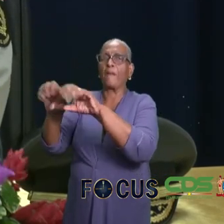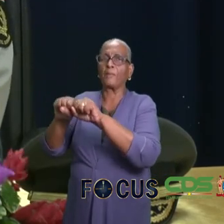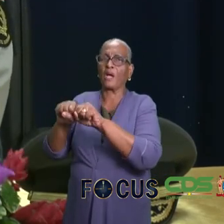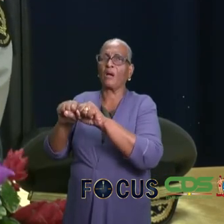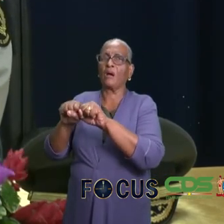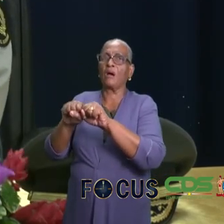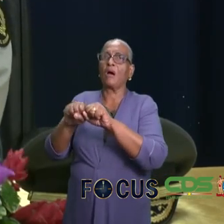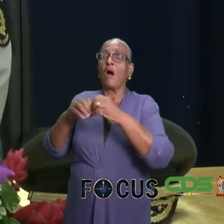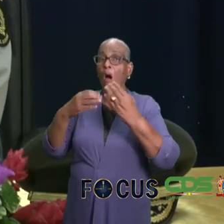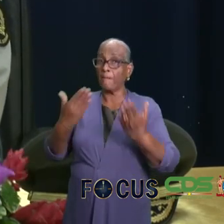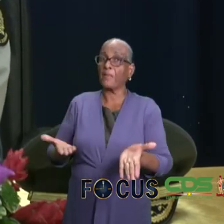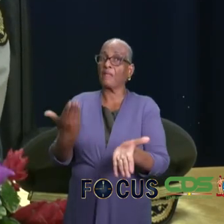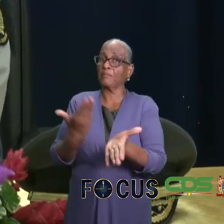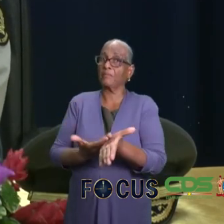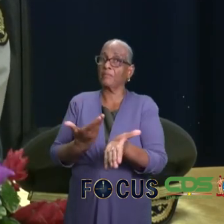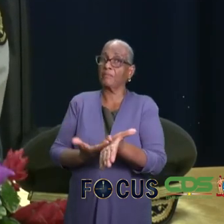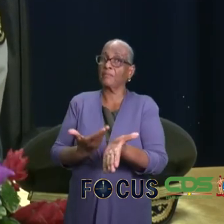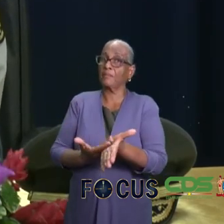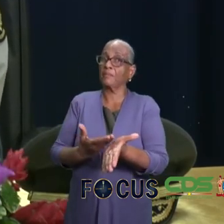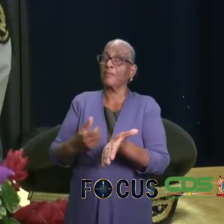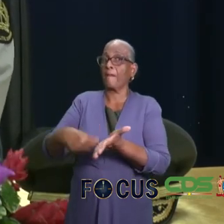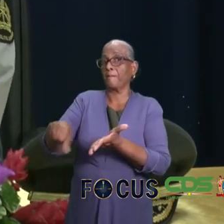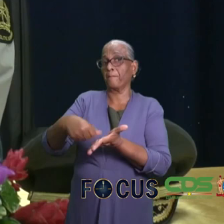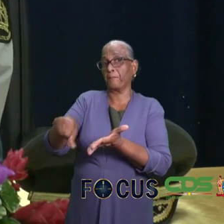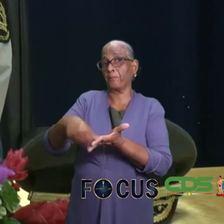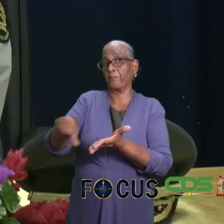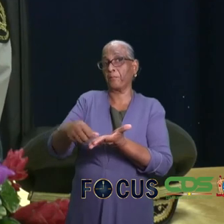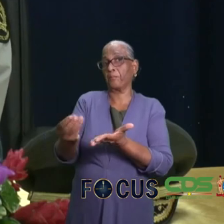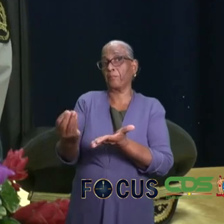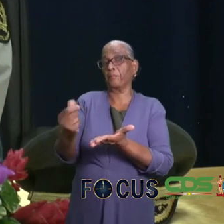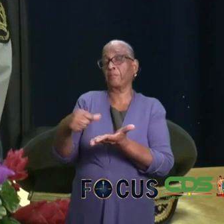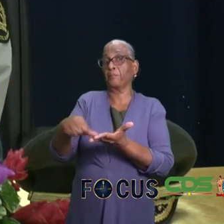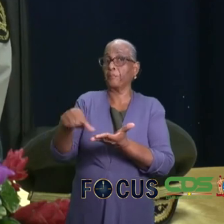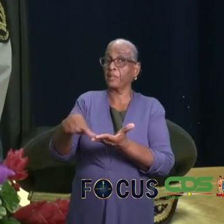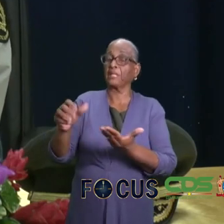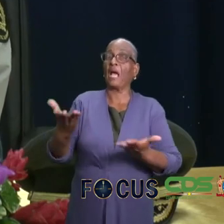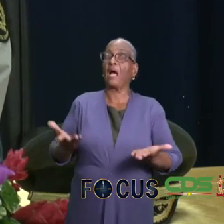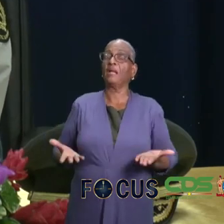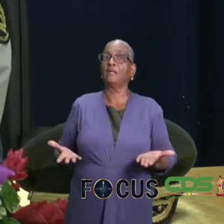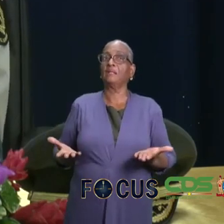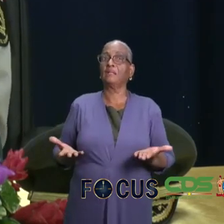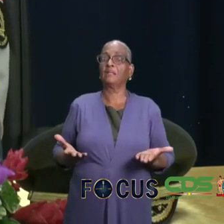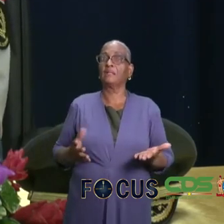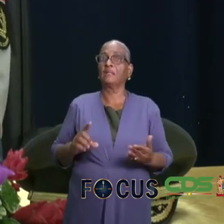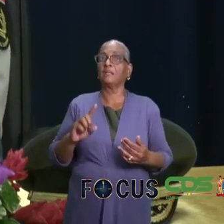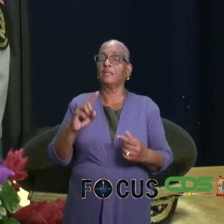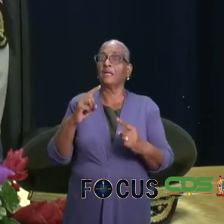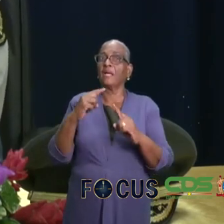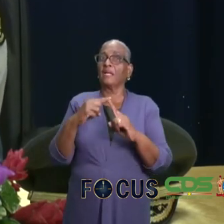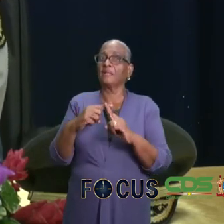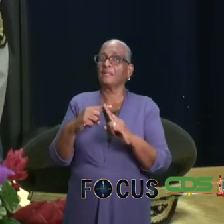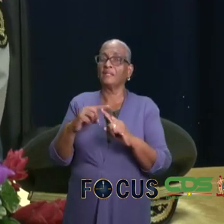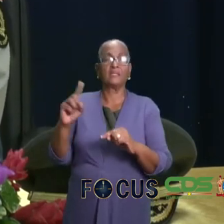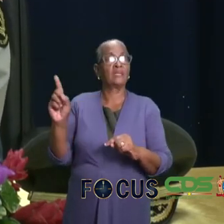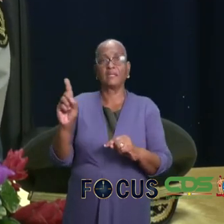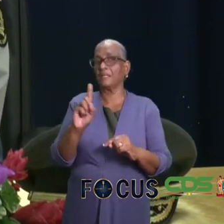volstaan met het opleggen van een boete. En vooralsnog